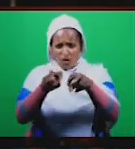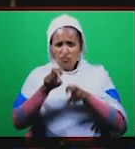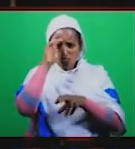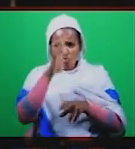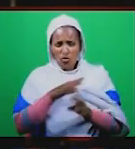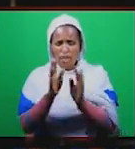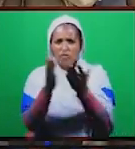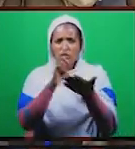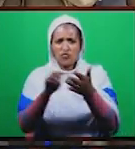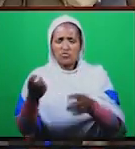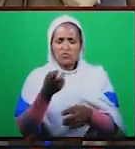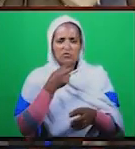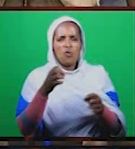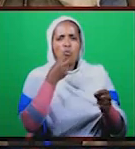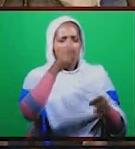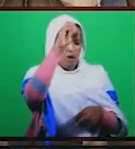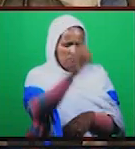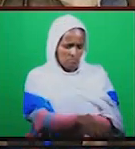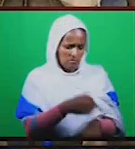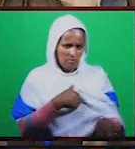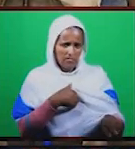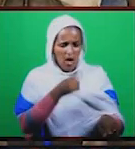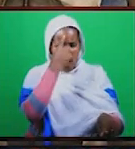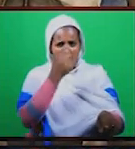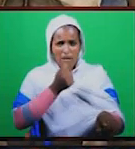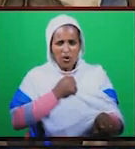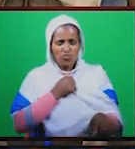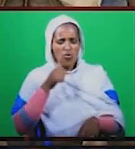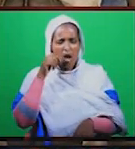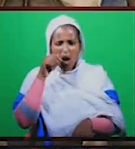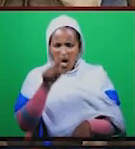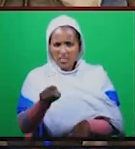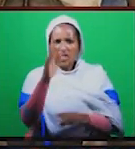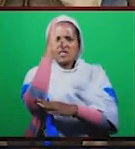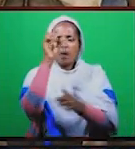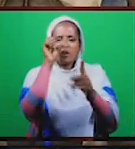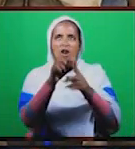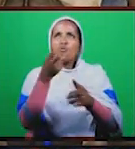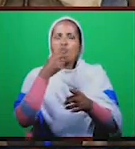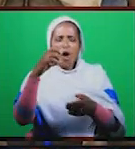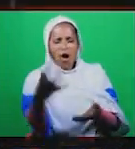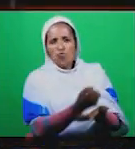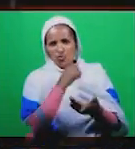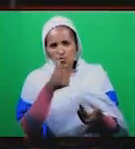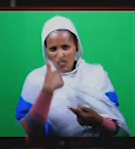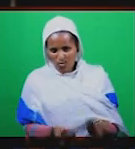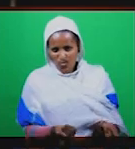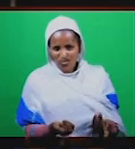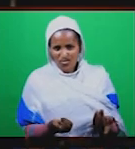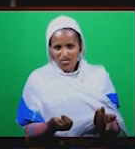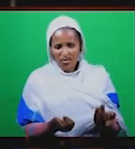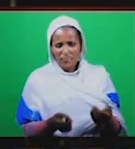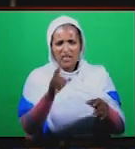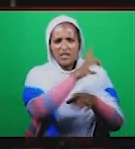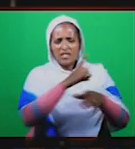ክርስትና አይቃጠልም። አንድ መጽሐፍ ቅዱስን የሚጠላ ክፉ ሰው መጽሐፍ ቅዱስን አንስቶ ውሃ ላይ ጣለ።